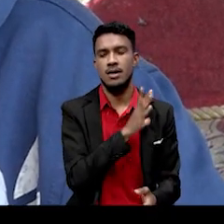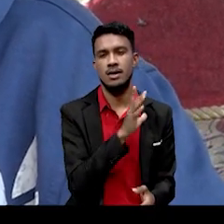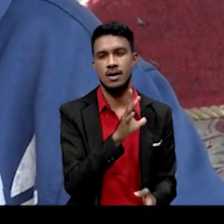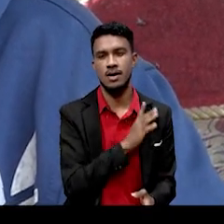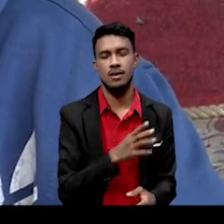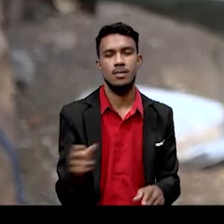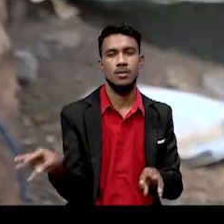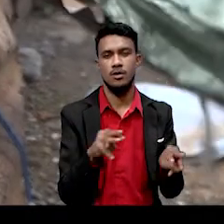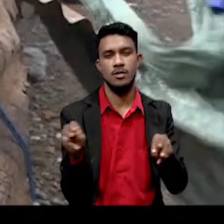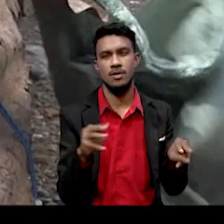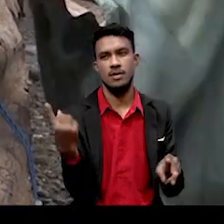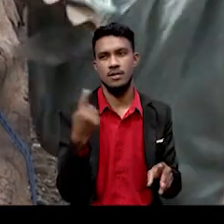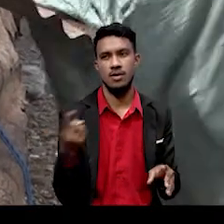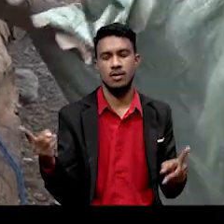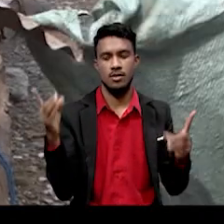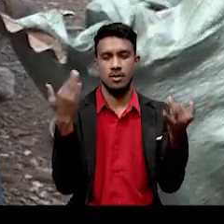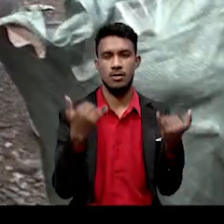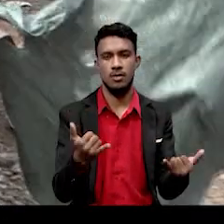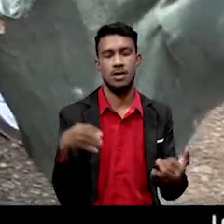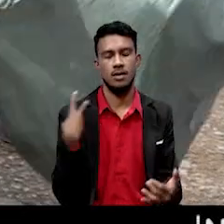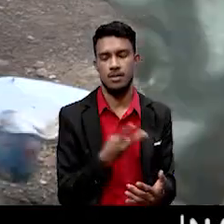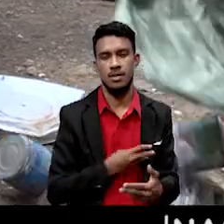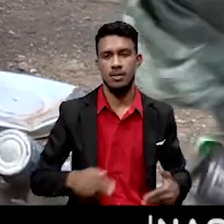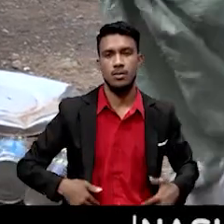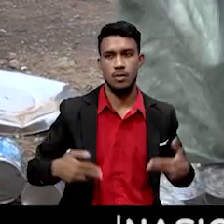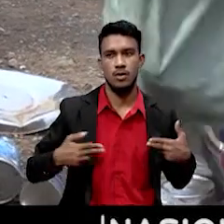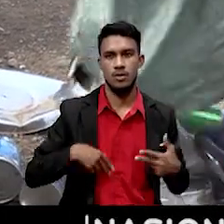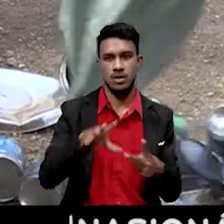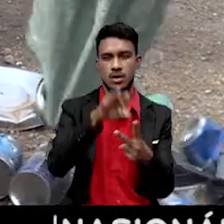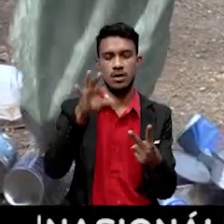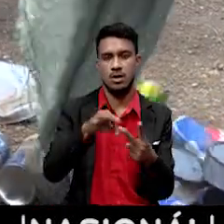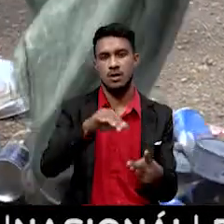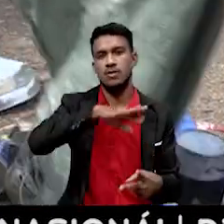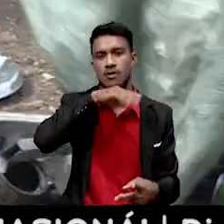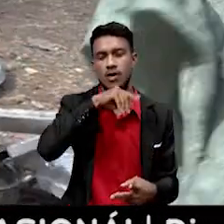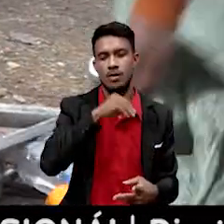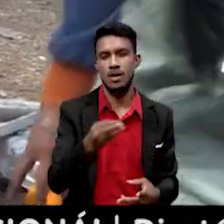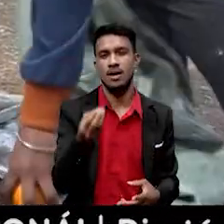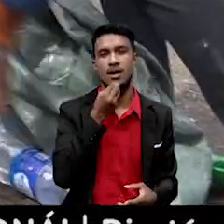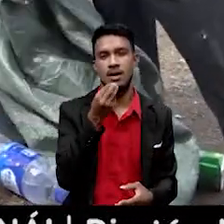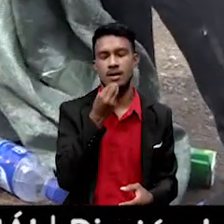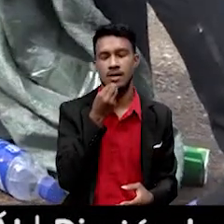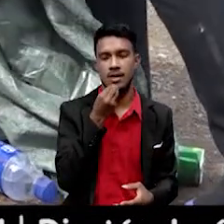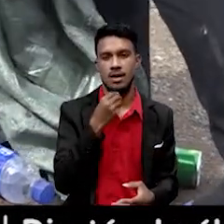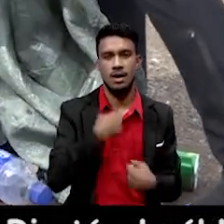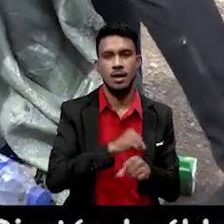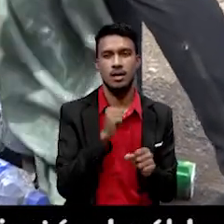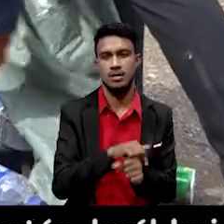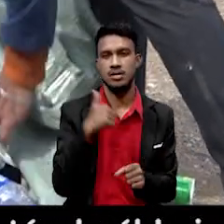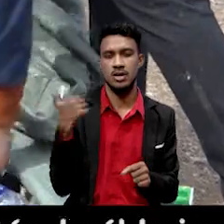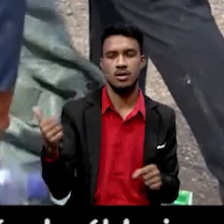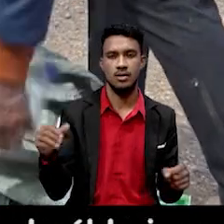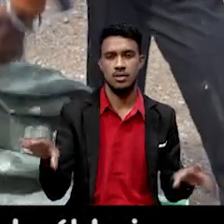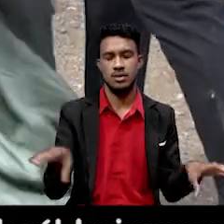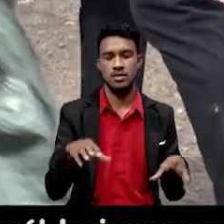agora putih de lá já ane sa ane mori sampan sa ane paling lo ane kabun de atau halo buat rumah ni lah ya atau halo paling